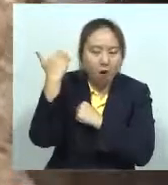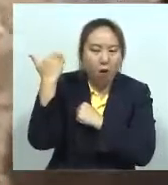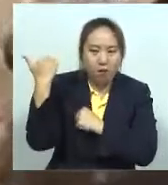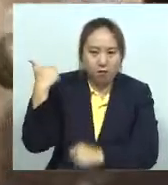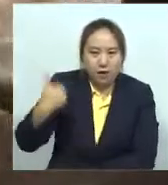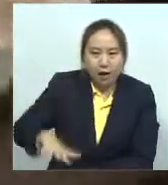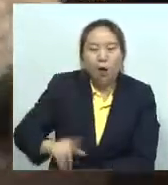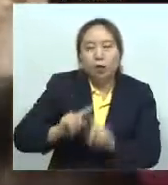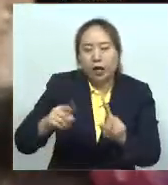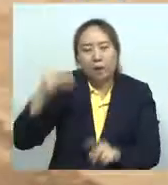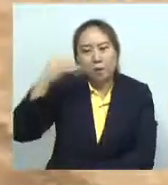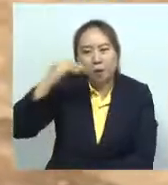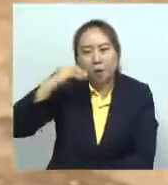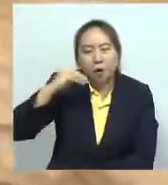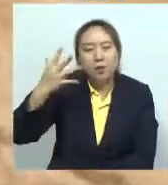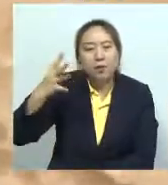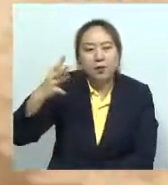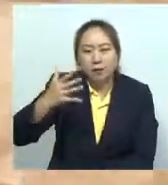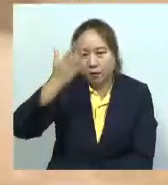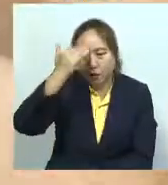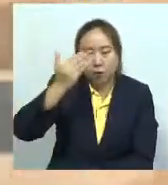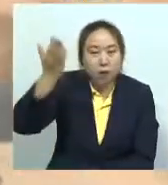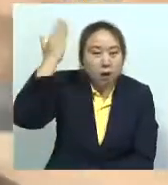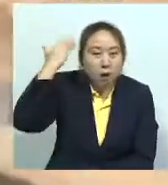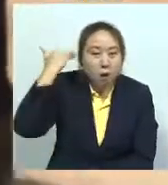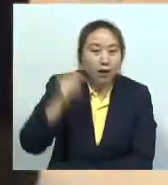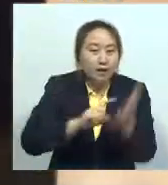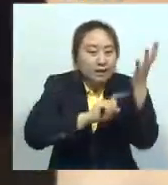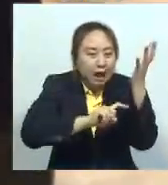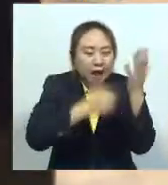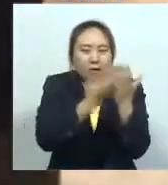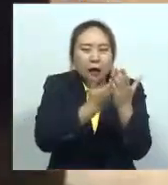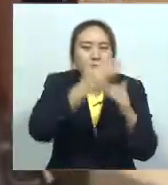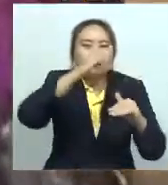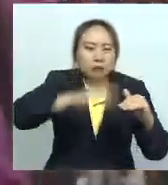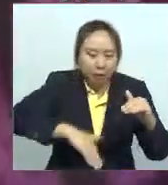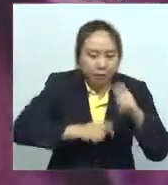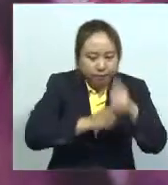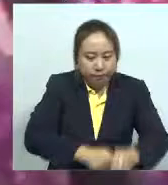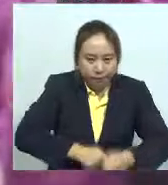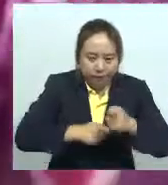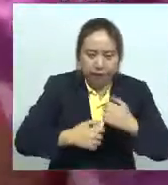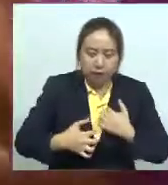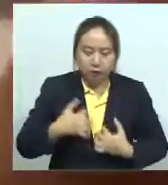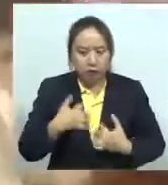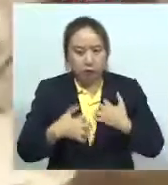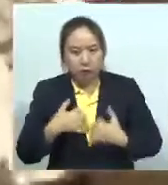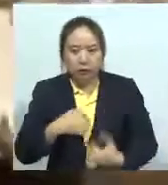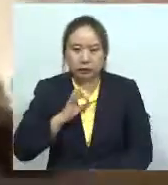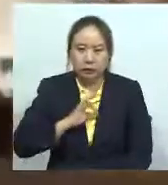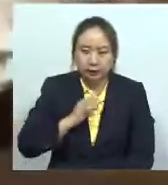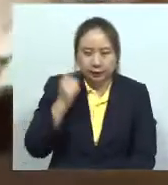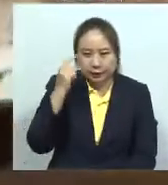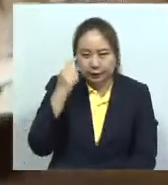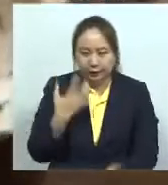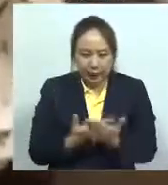แล้วแต่ว่าไม่บ่อยครั้งเนื่องจากว่าช่วงนั้นราคายางตกต่ำก็ทำให้เกษตรกรเนี่ยรู้สึกว่าจะต้องมีการห